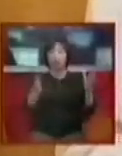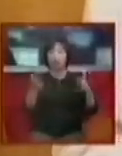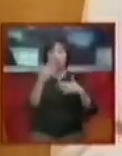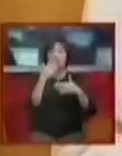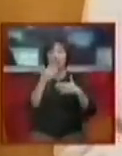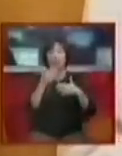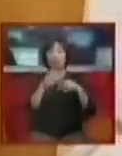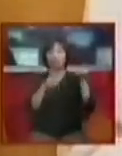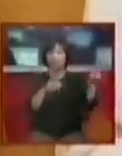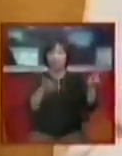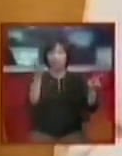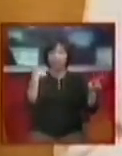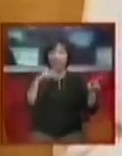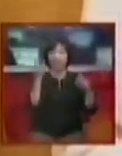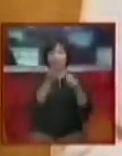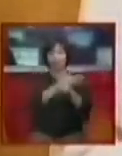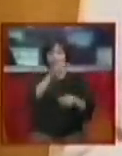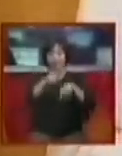ng impeachment trial.